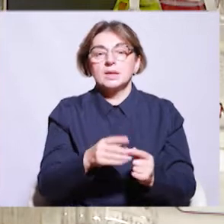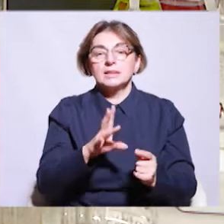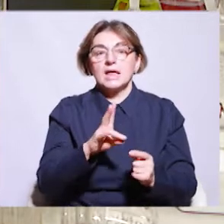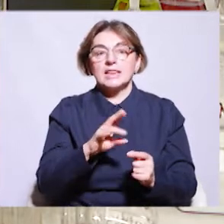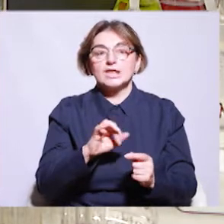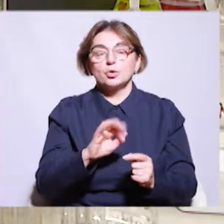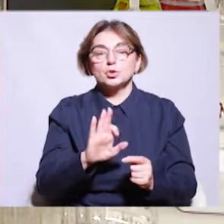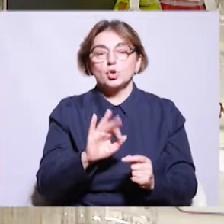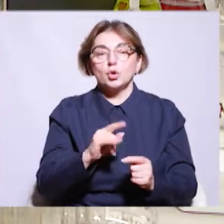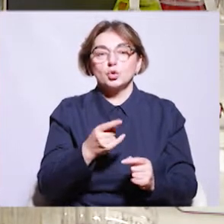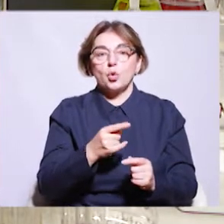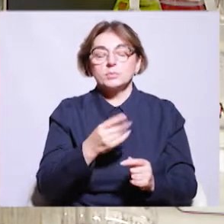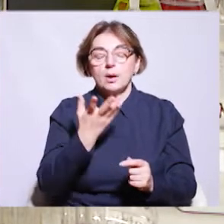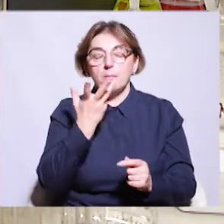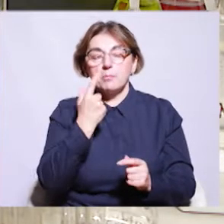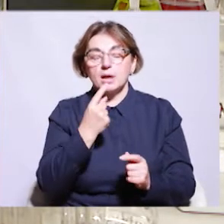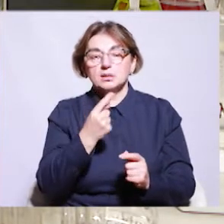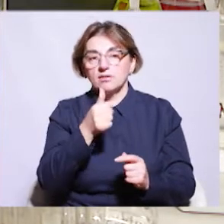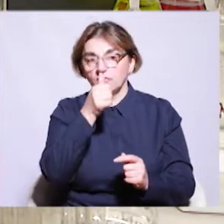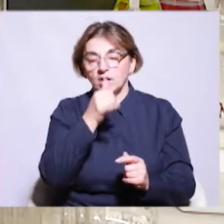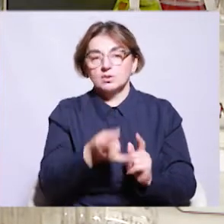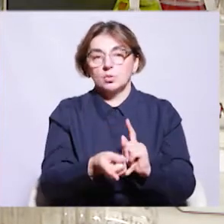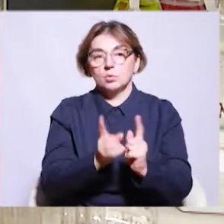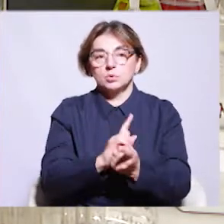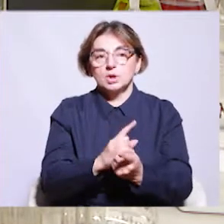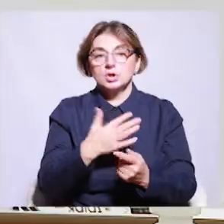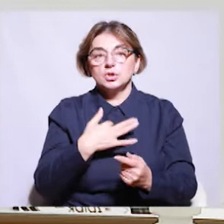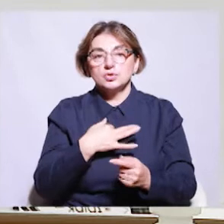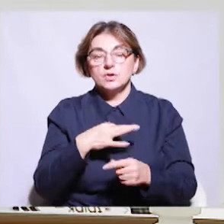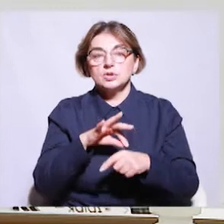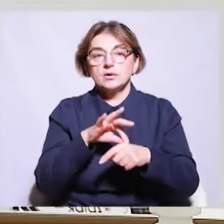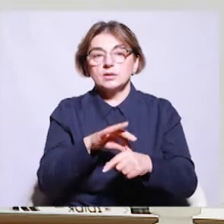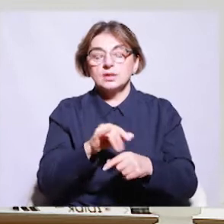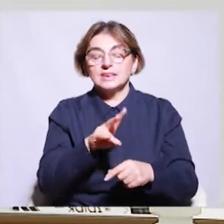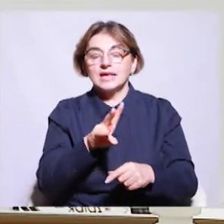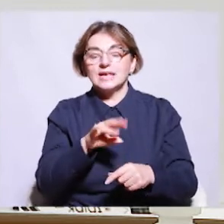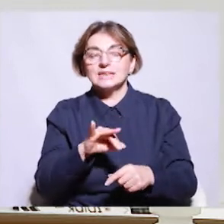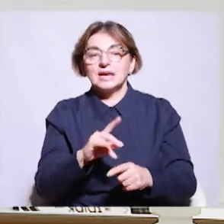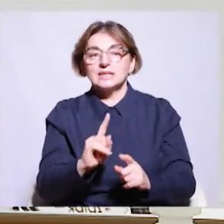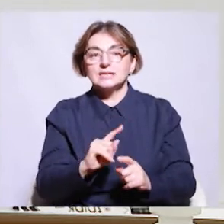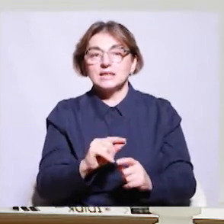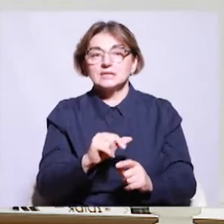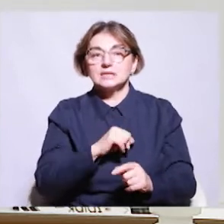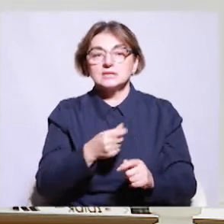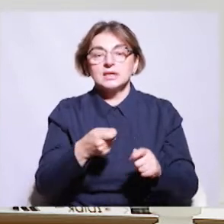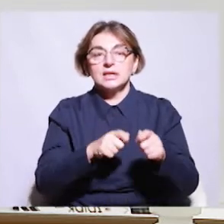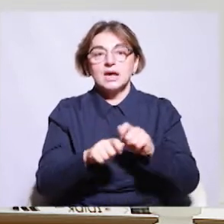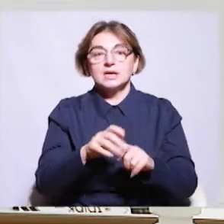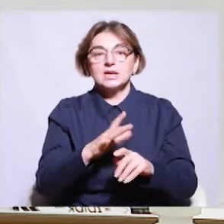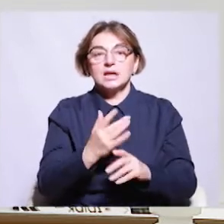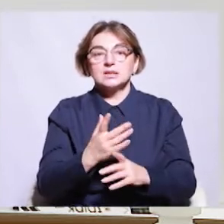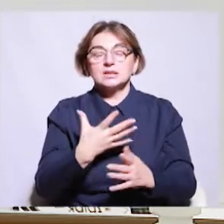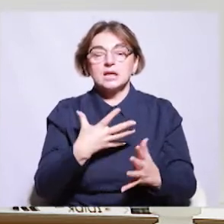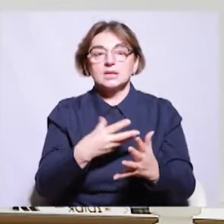ქლორიდი, რომელიც ინდიკატორს ფერს ვერ უცვლის. ჩვენ ახლა ჩავატარეთ ნეიტრალიზაციის რეაქცია. ჩვენ ვიცით, რომ ნეიტრალიზაციის